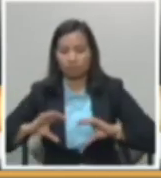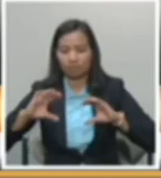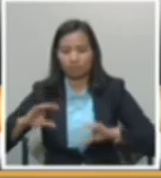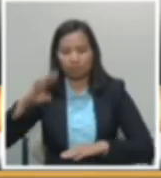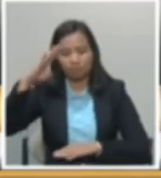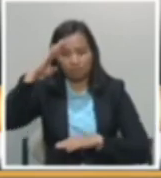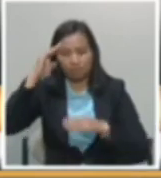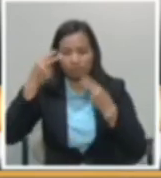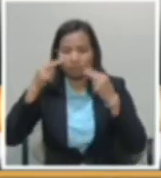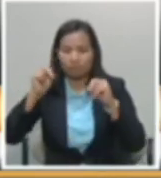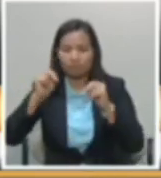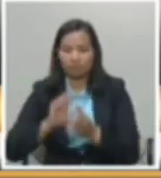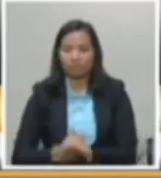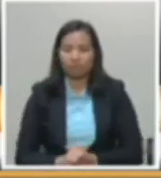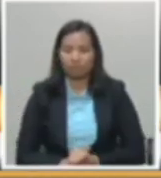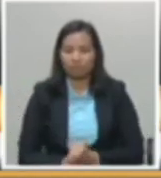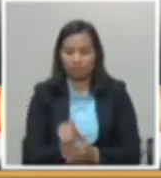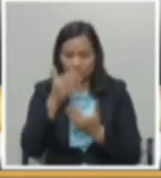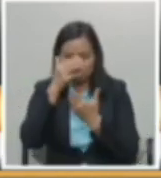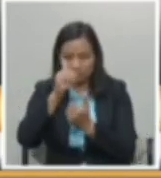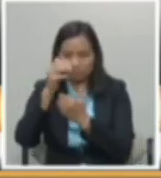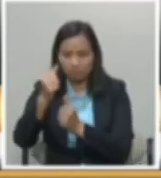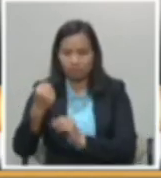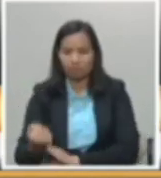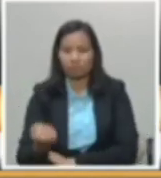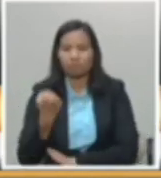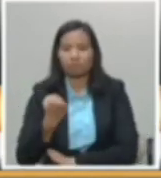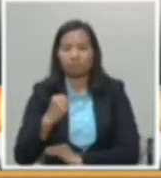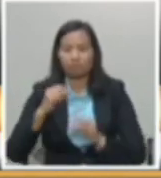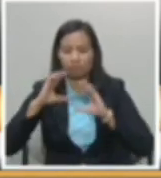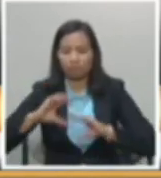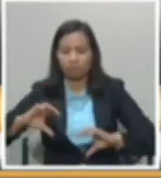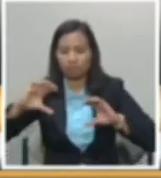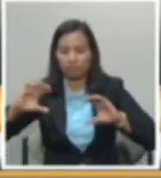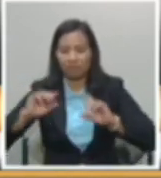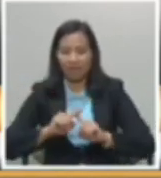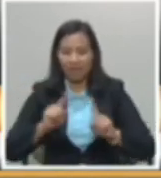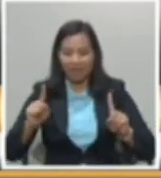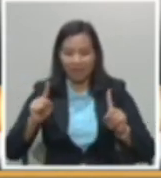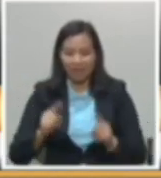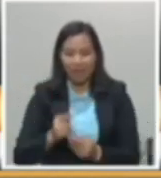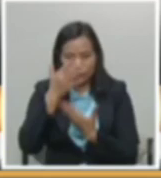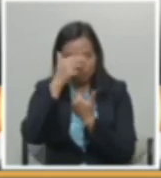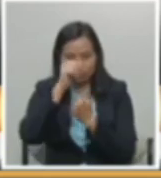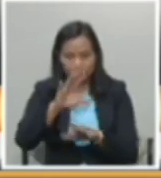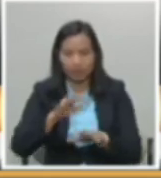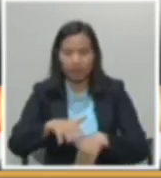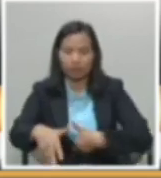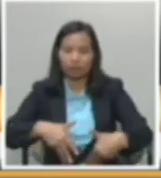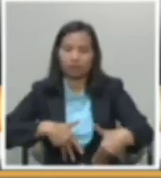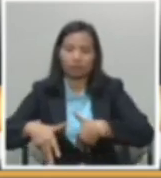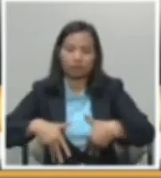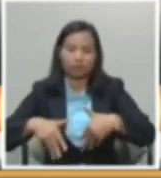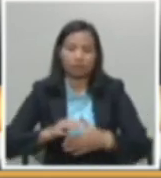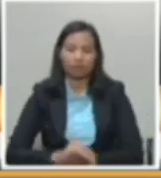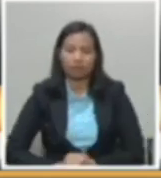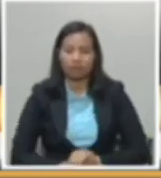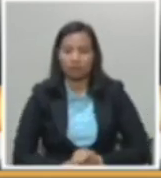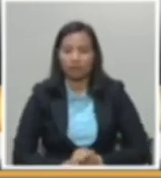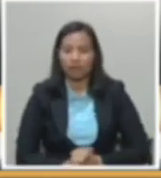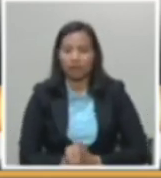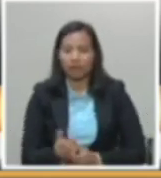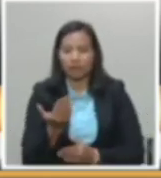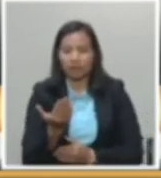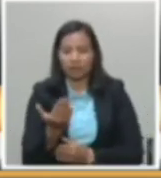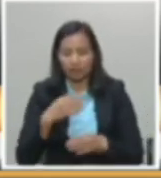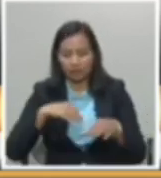ยุทธ์จันทร์โอชาสนใจแต่ความมั่นคงของรัฐบาลแต่ไม่แยแสความมั่นคงของประชาชนการ